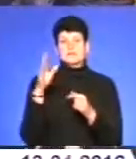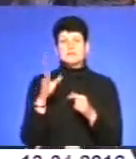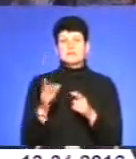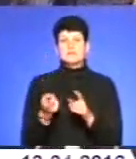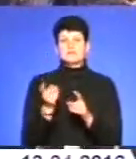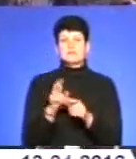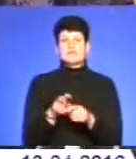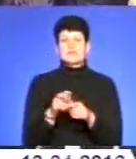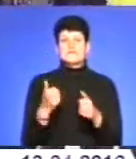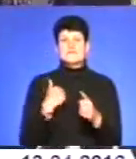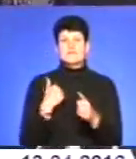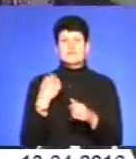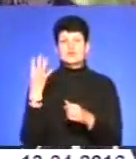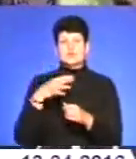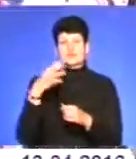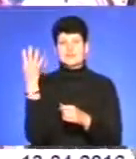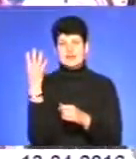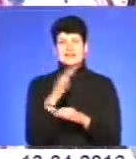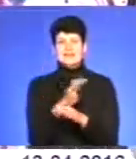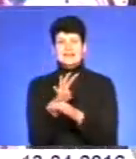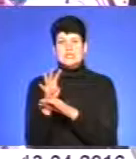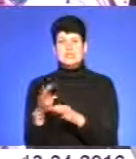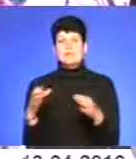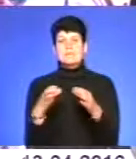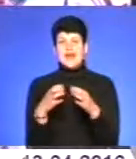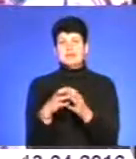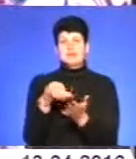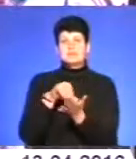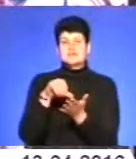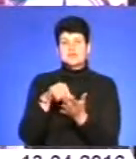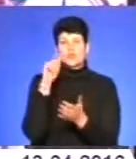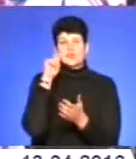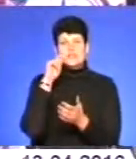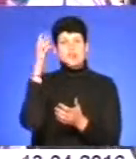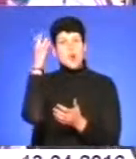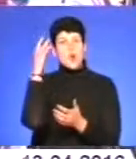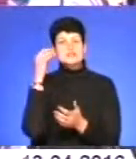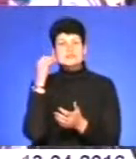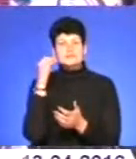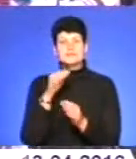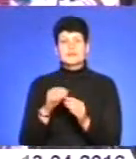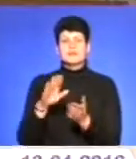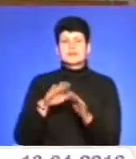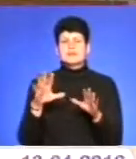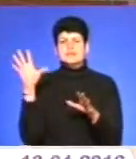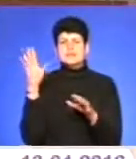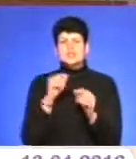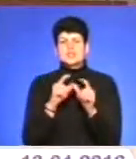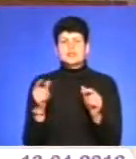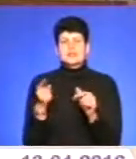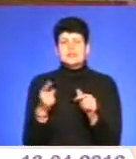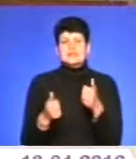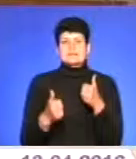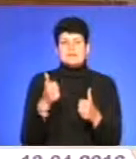долучилися військові 44-ї артилерійської бригади та представники українського козацтва. Учні зі всіх шкіл Тернополя